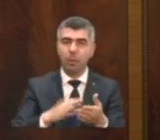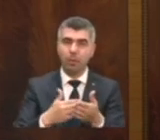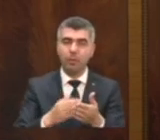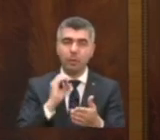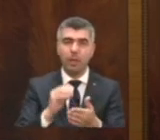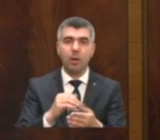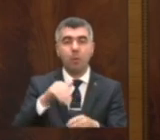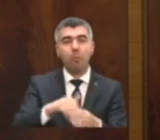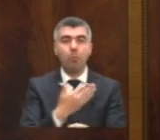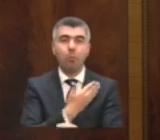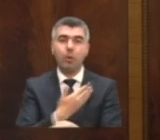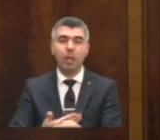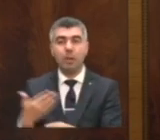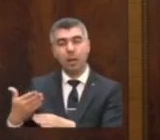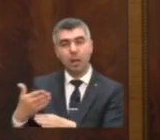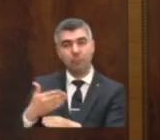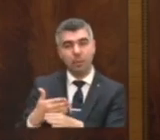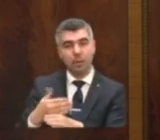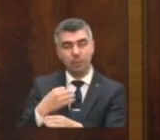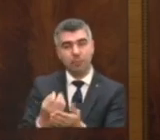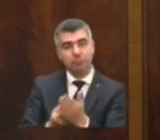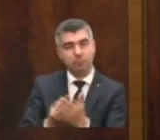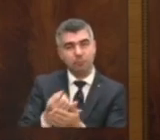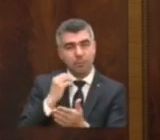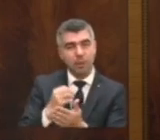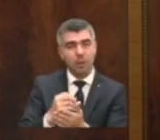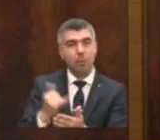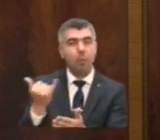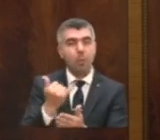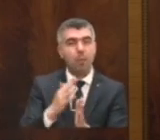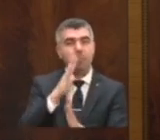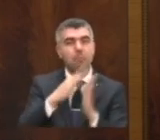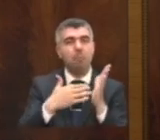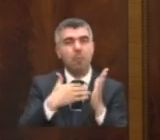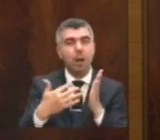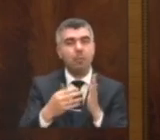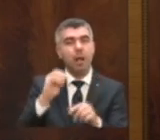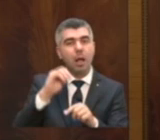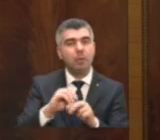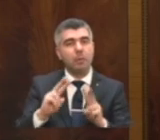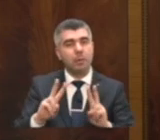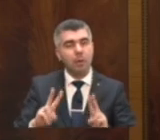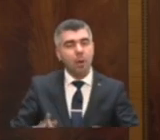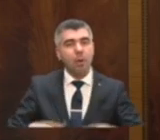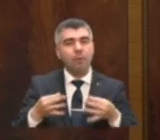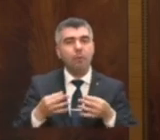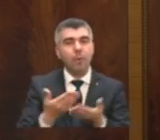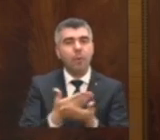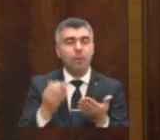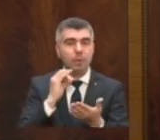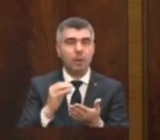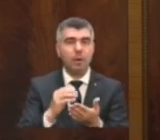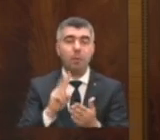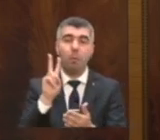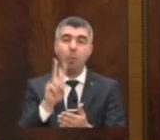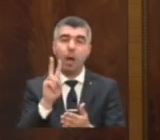مجلس المستشارين على أننا سنحرص في تنفيذ لهذا البرنامج على العودة إلى الروح ومغزى تنظيم المخيمات الصيفية